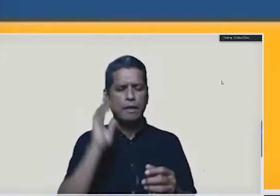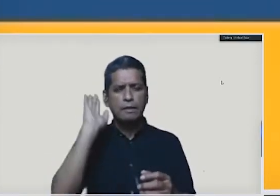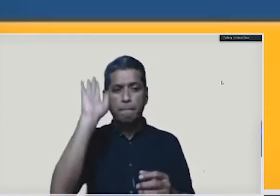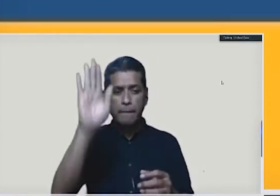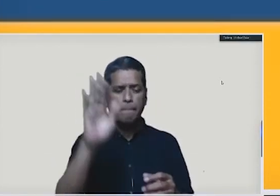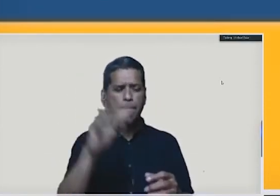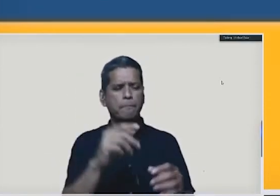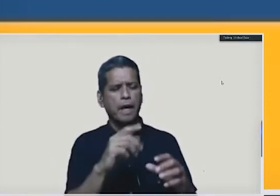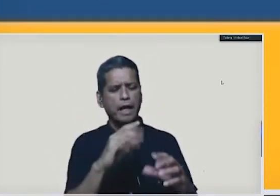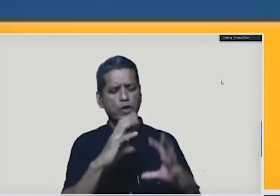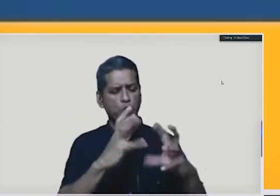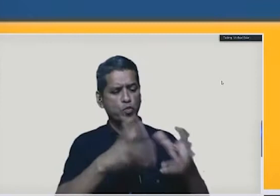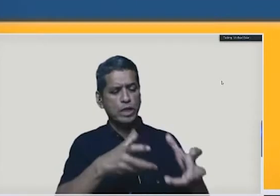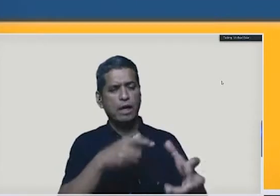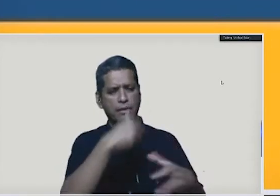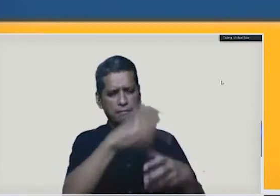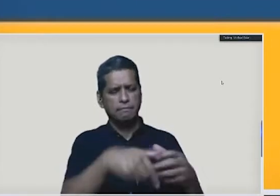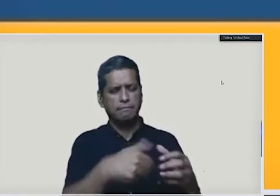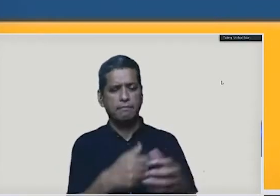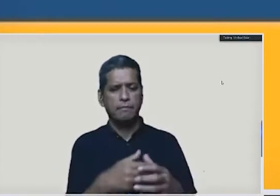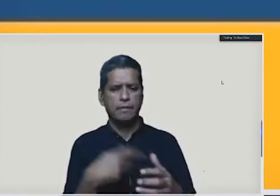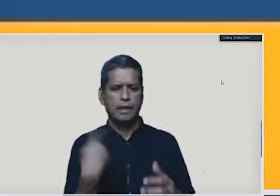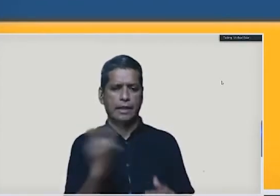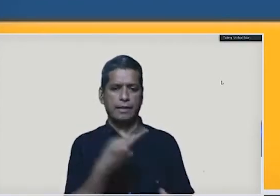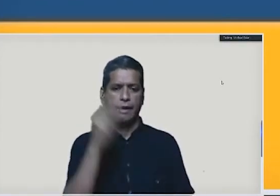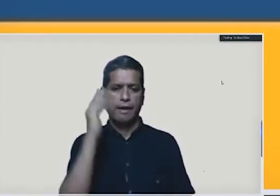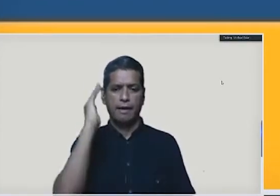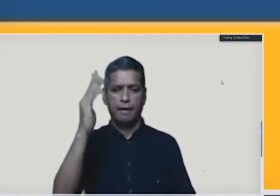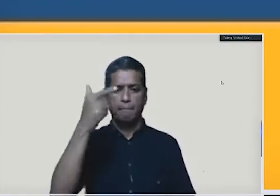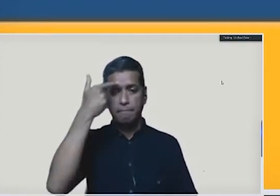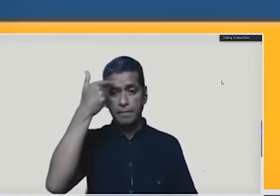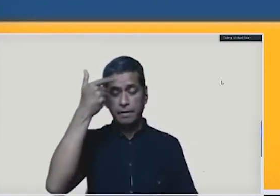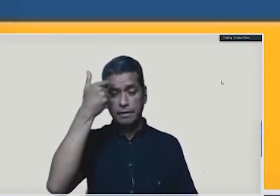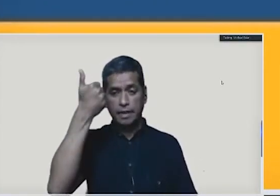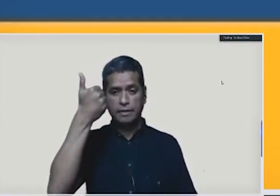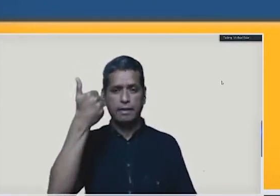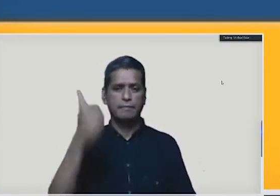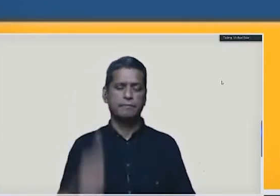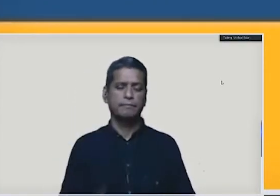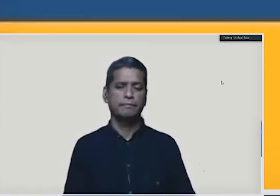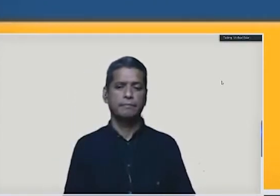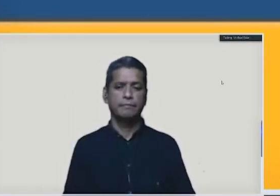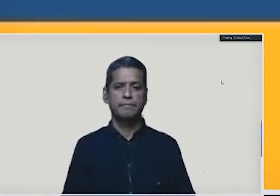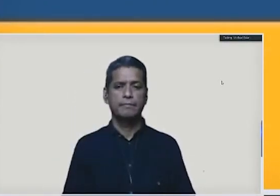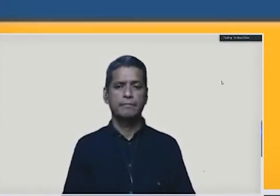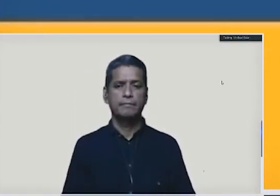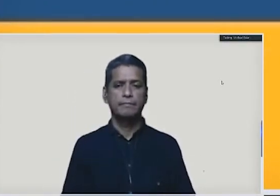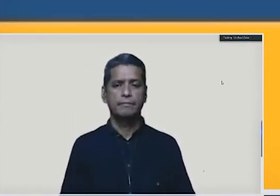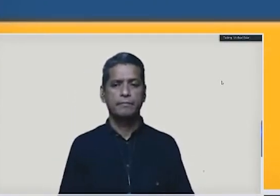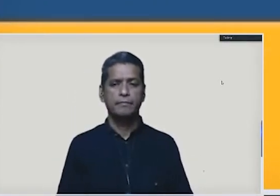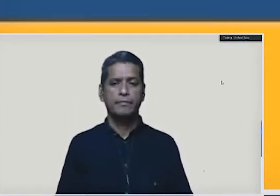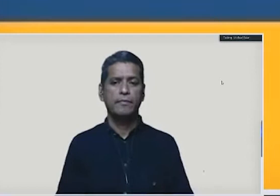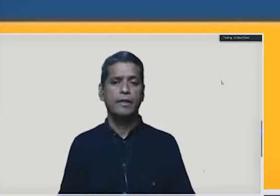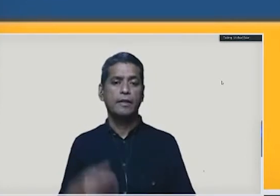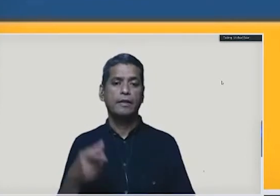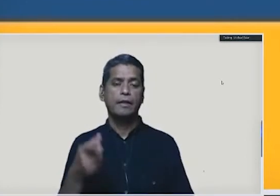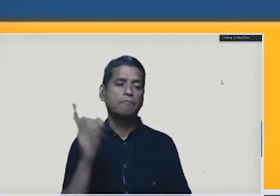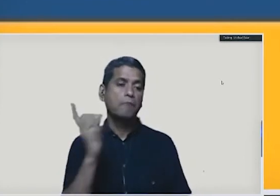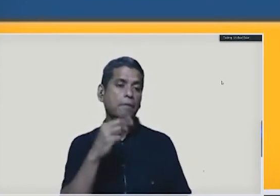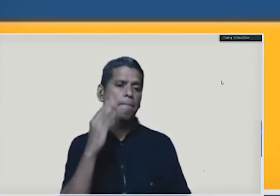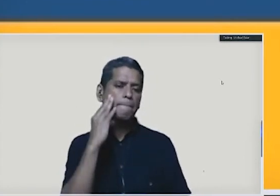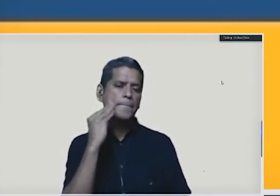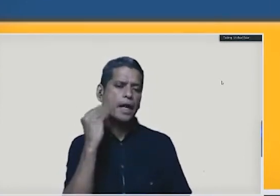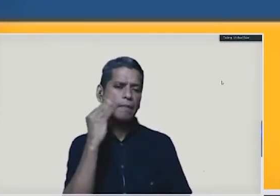dan malam hari ini kita akan belajar dari kehidupan ataupun pengalaman yang